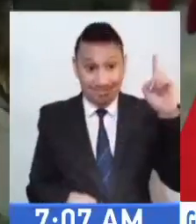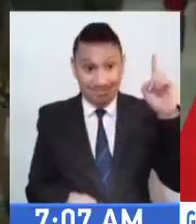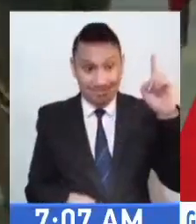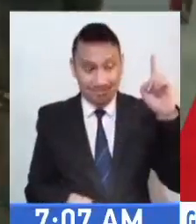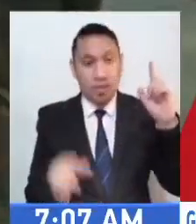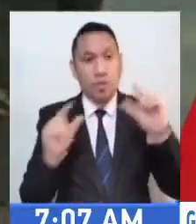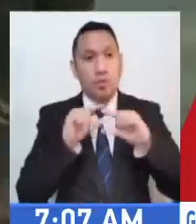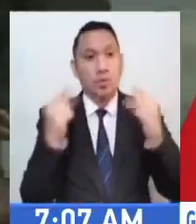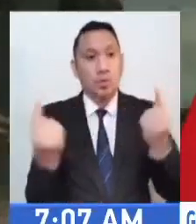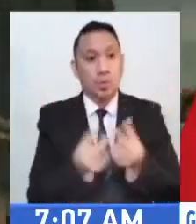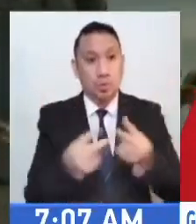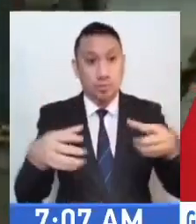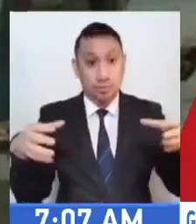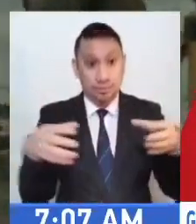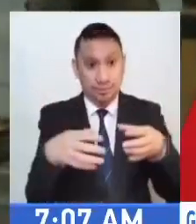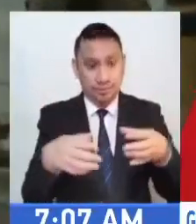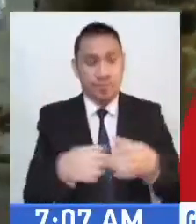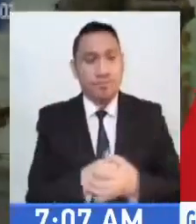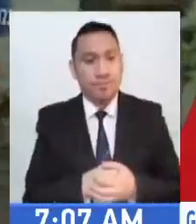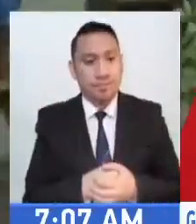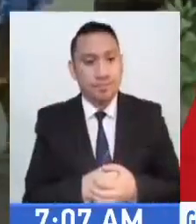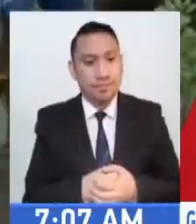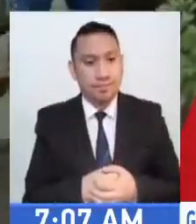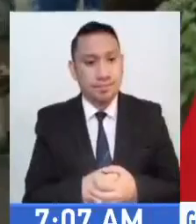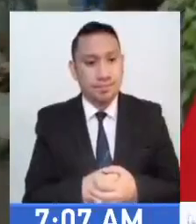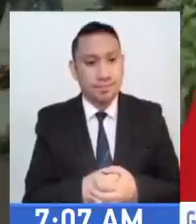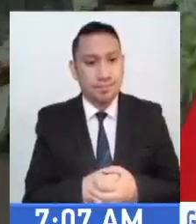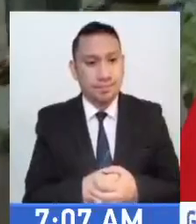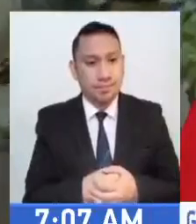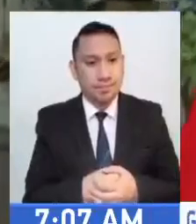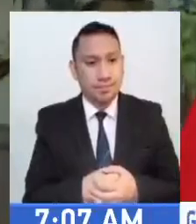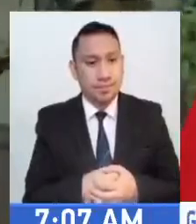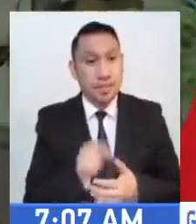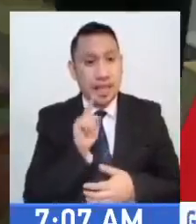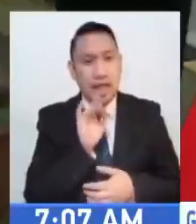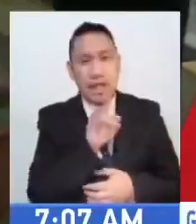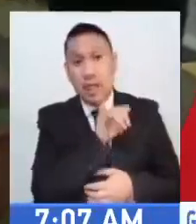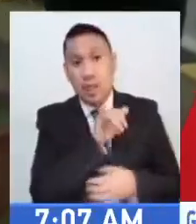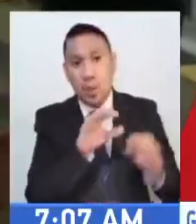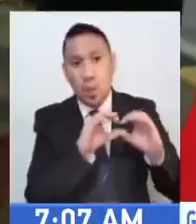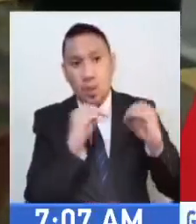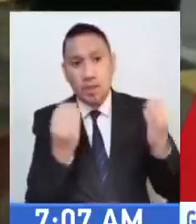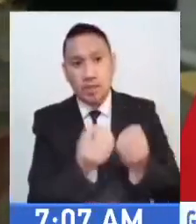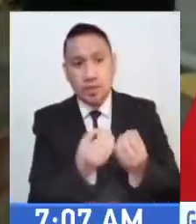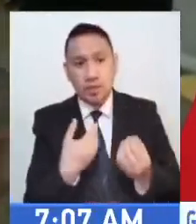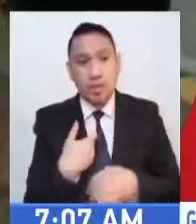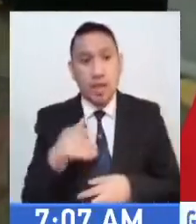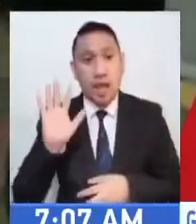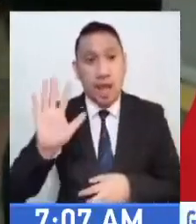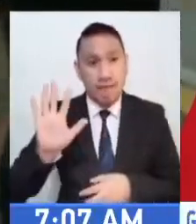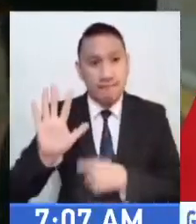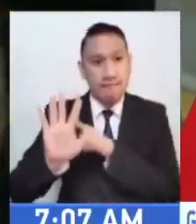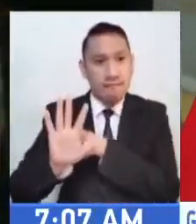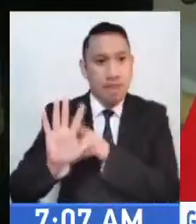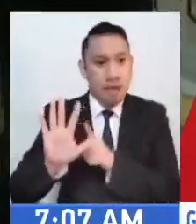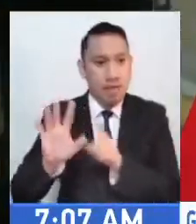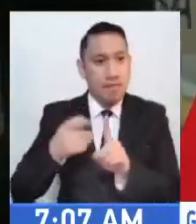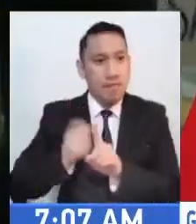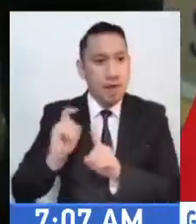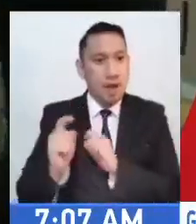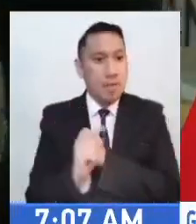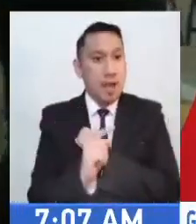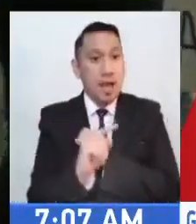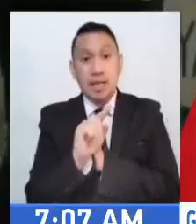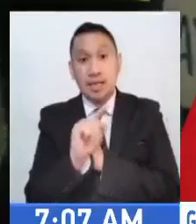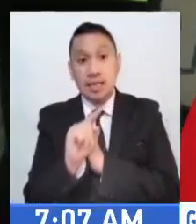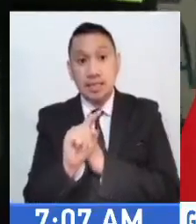ng nagkakaisang mangingisda laban sa gutom at pananakop. Kasama nila ang limang mangingisda mula sa Masinloc, Zambales. Ayon sa kanilang convener